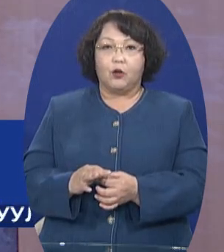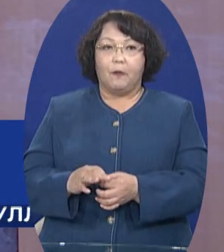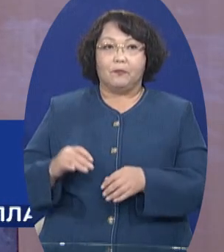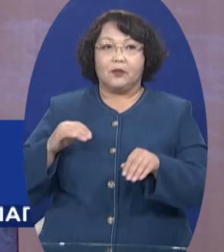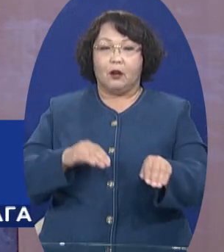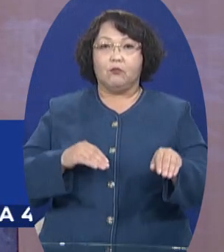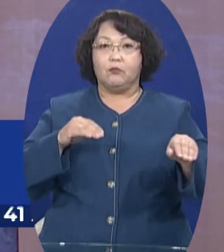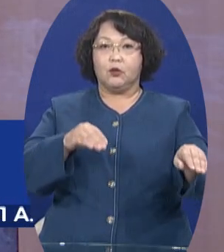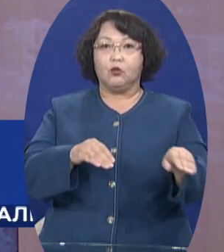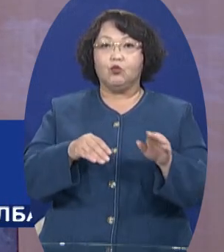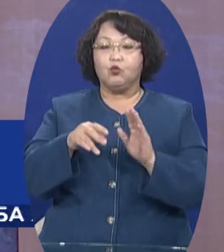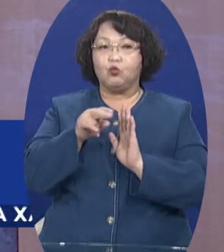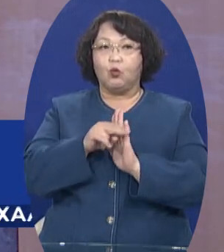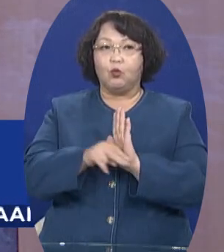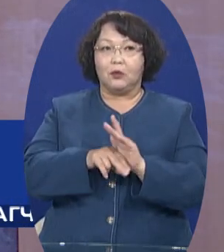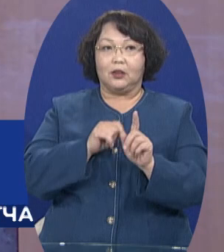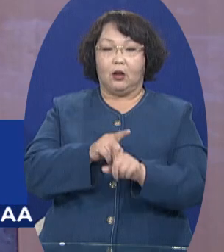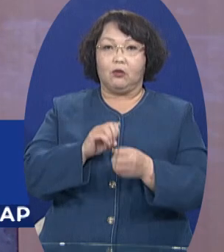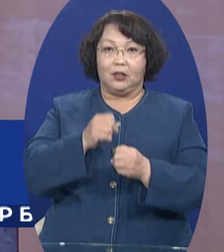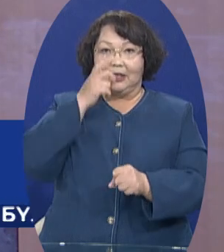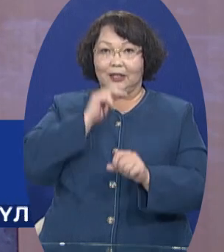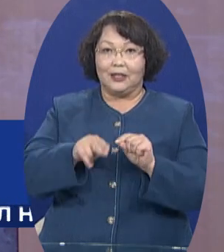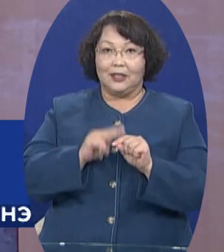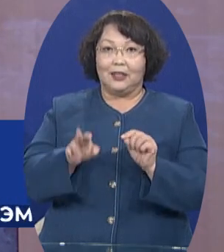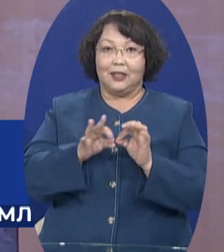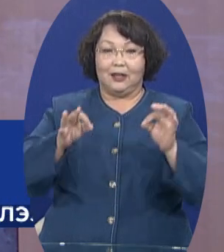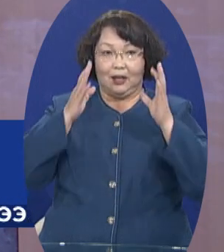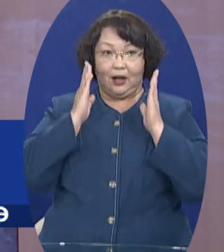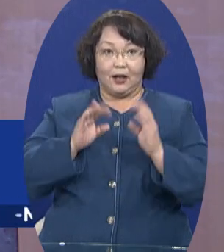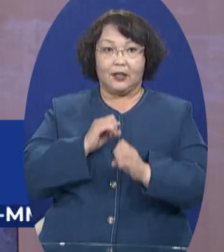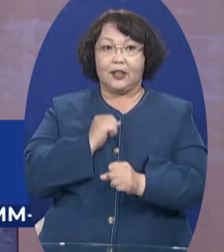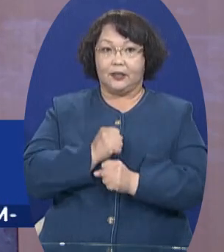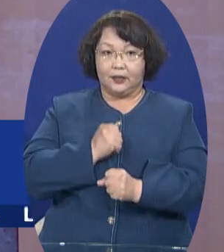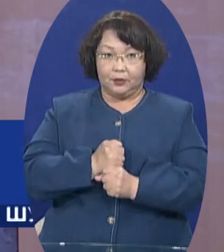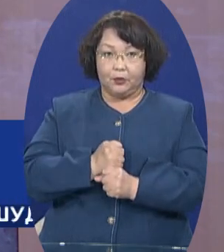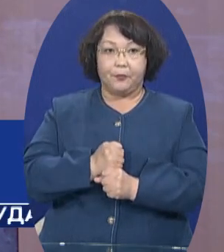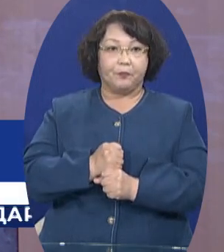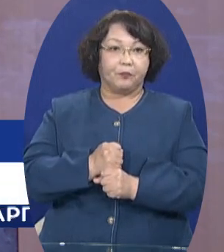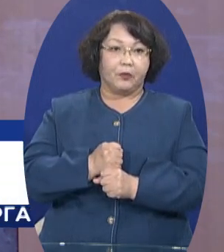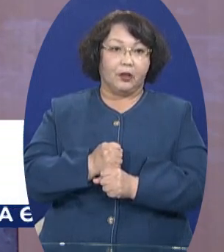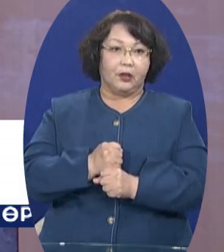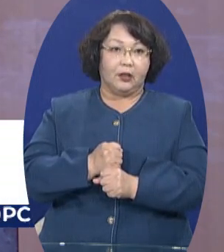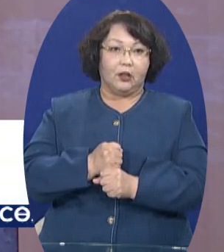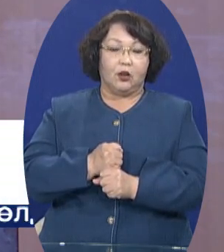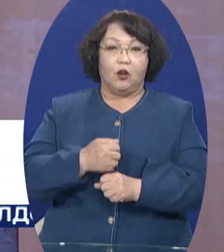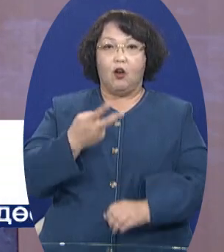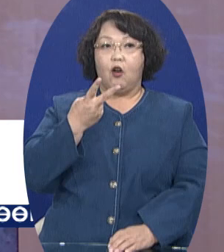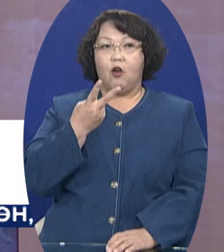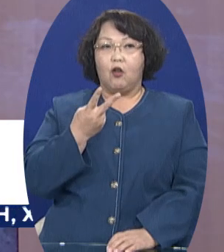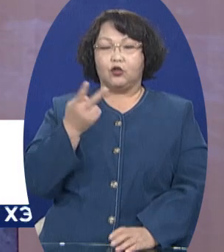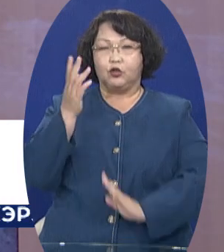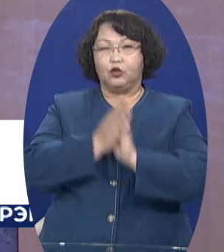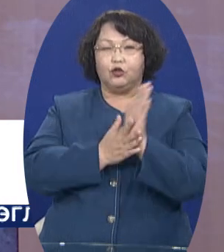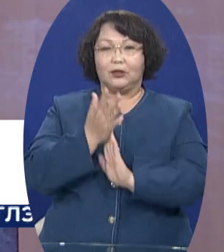дөрмийн хэрэгжилтийг хангах энэ дэр хяналт тавих чигт бол анхаарч ажиллаж байгаа. За тухайлх юм бол 2022 цагаас